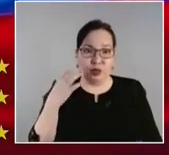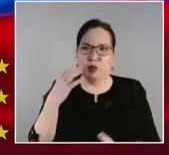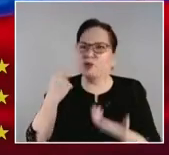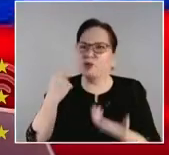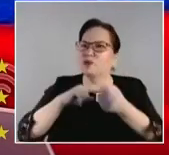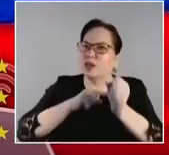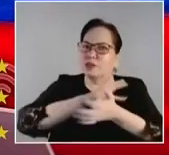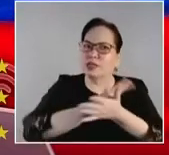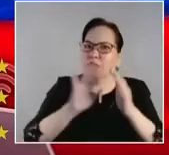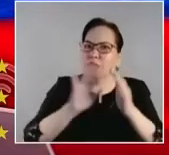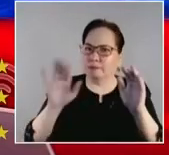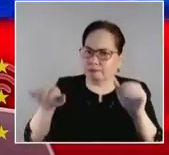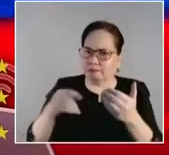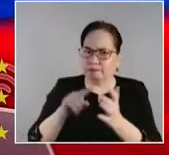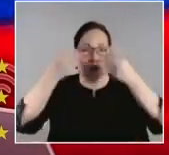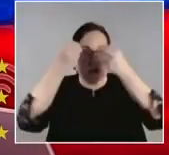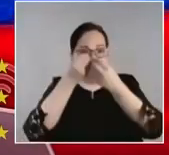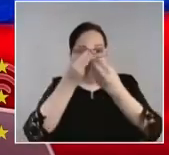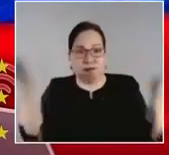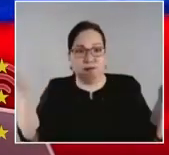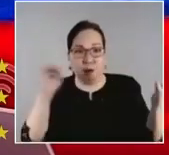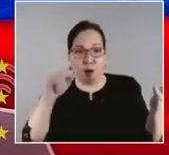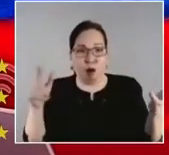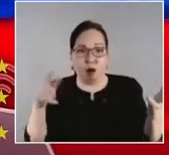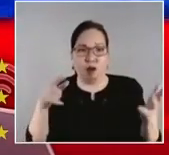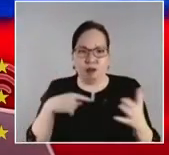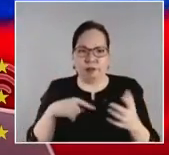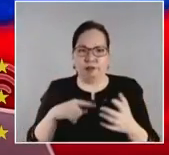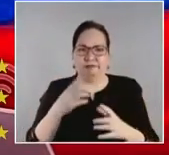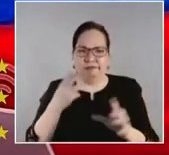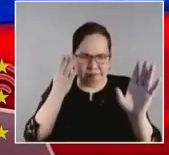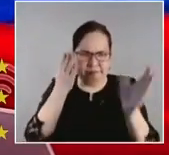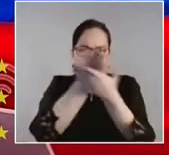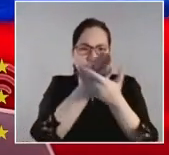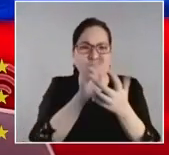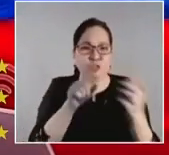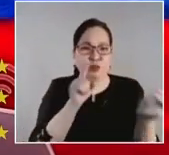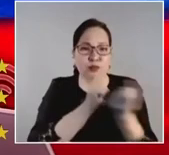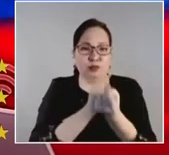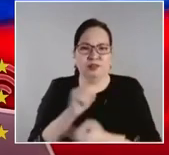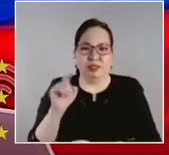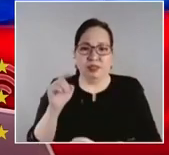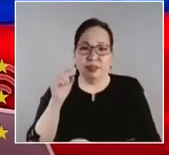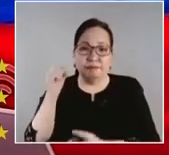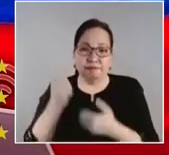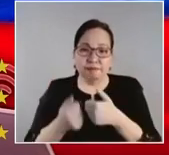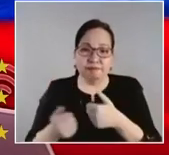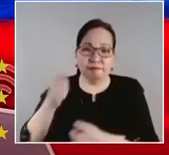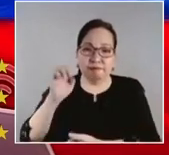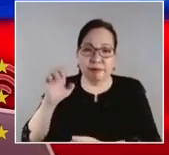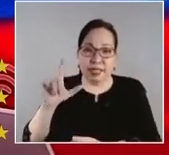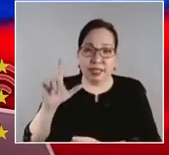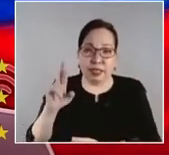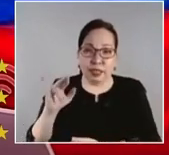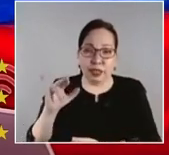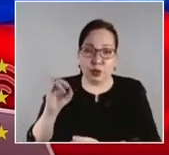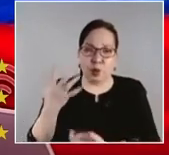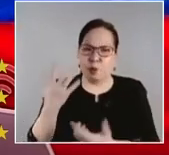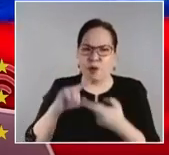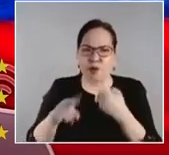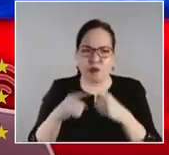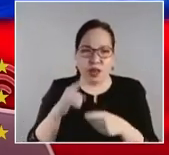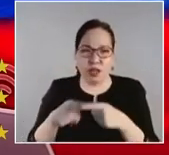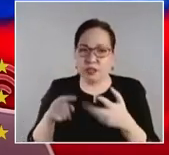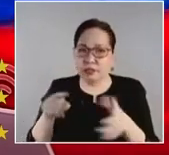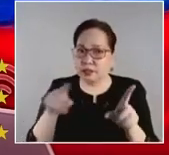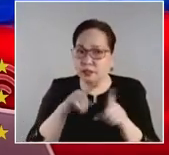was made publicly, tumakbo na po ako dyan kay Secretary Eli Rio, sa mga aking kaibigan sa DILG, sa aking mga kaibigan